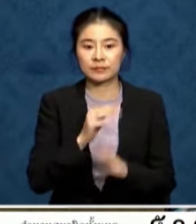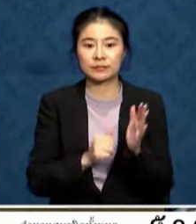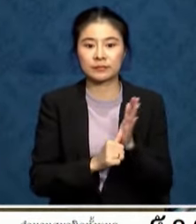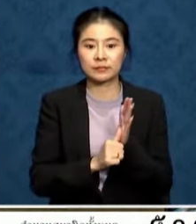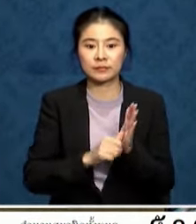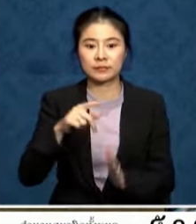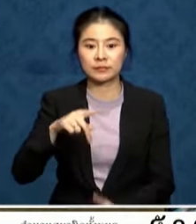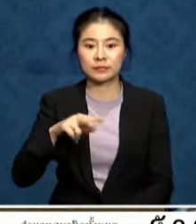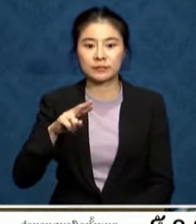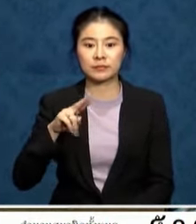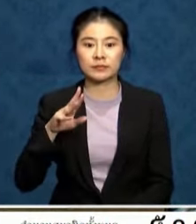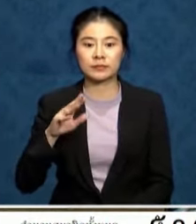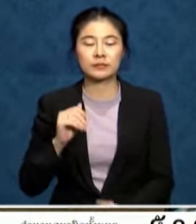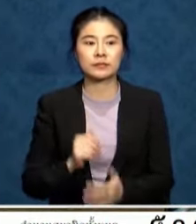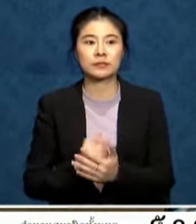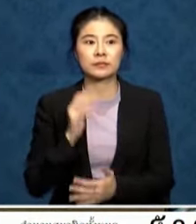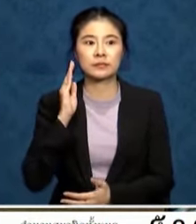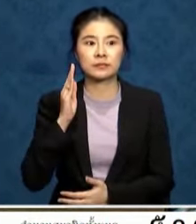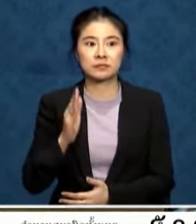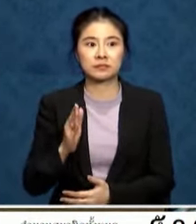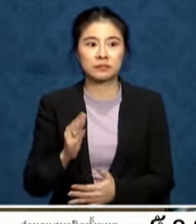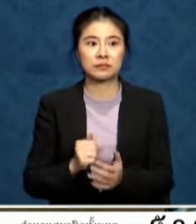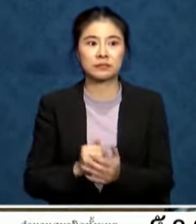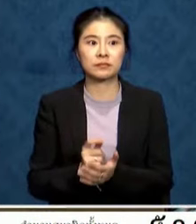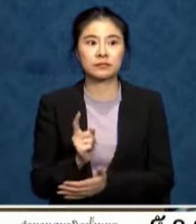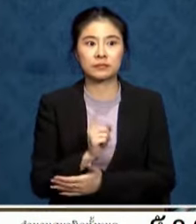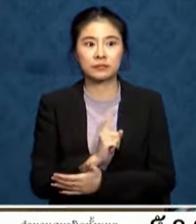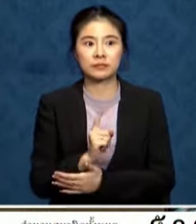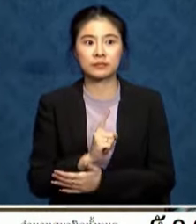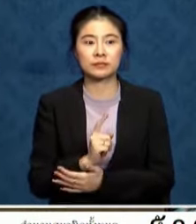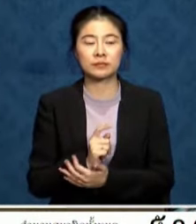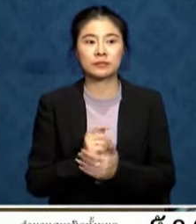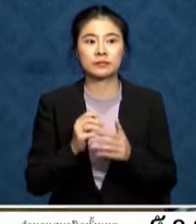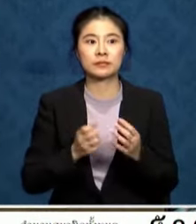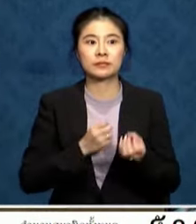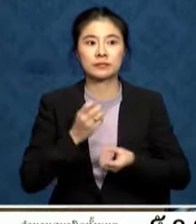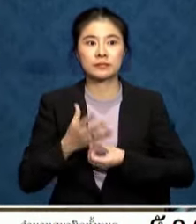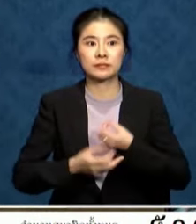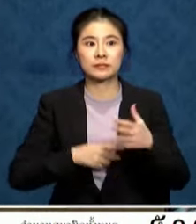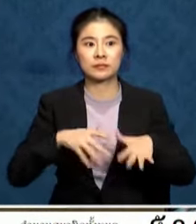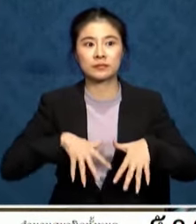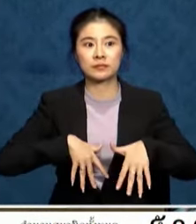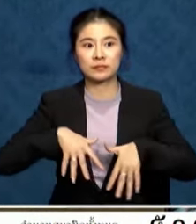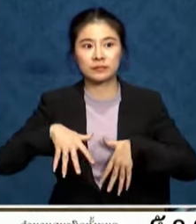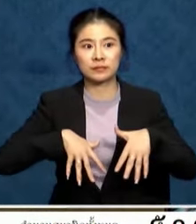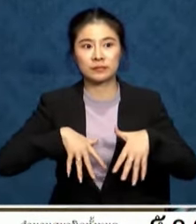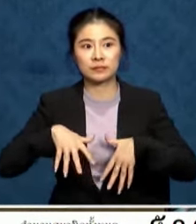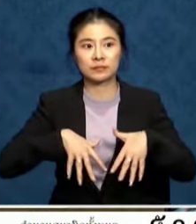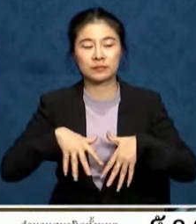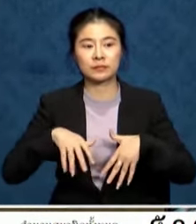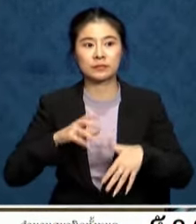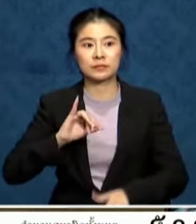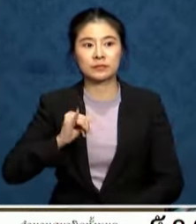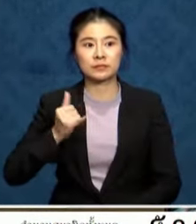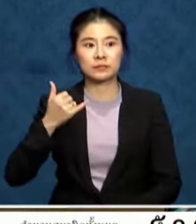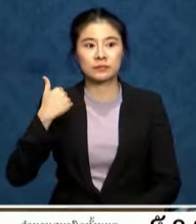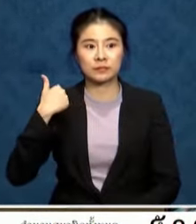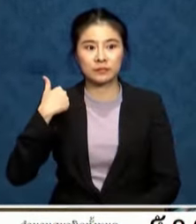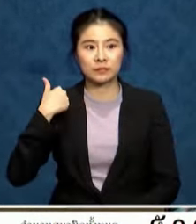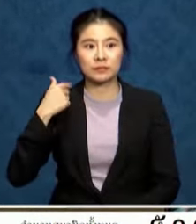ามตินี้เสียให้ถูกต้องการทำประชามติที่เกิดขึ้นอาจจะนำ